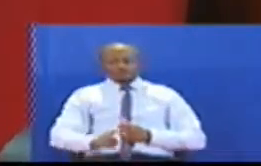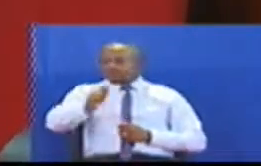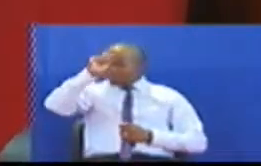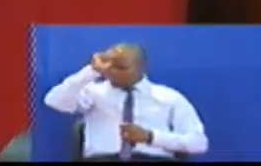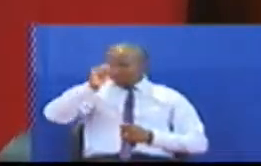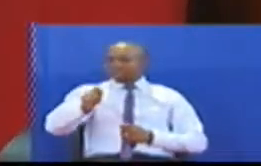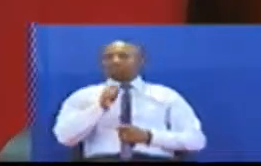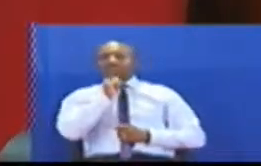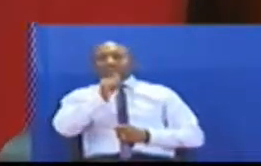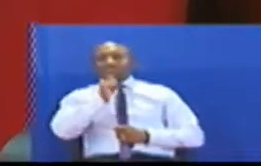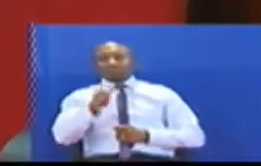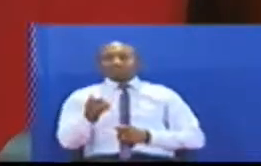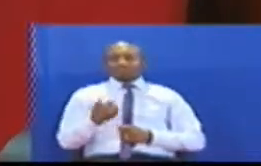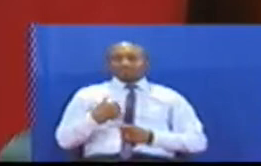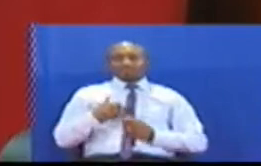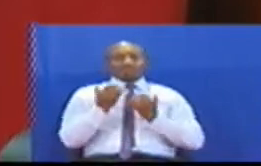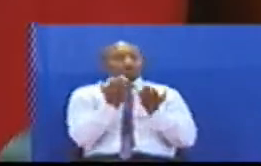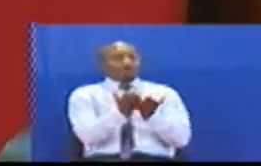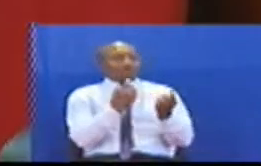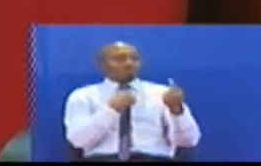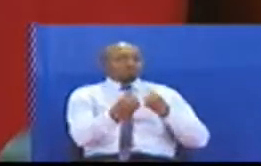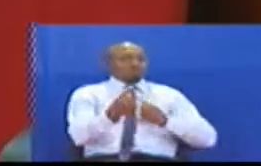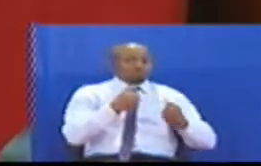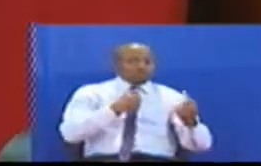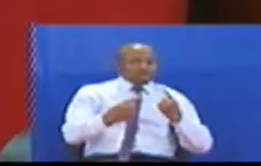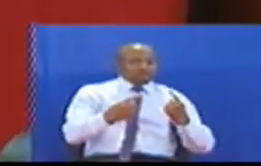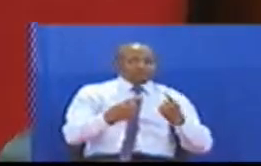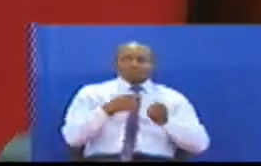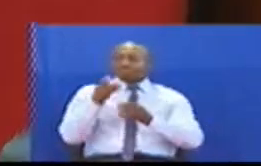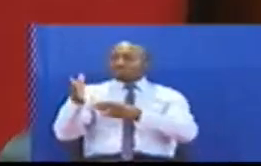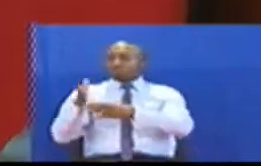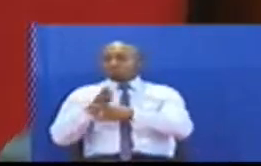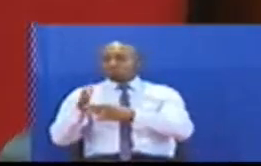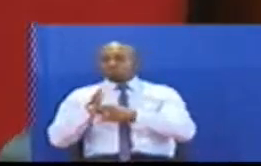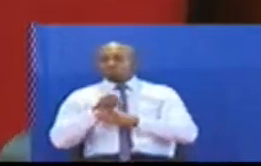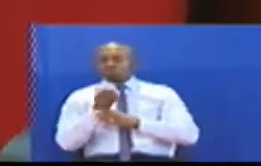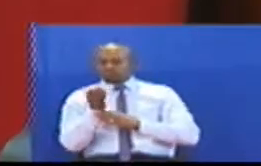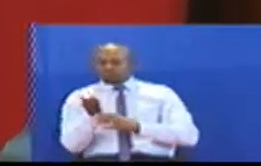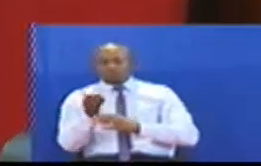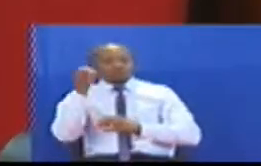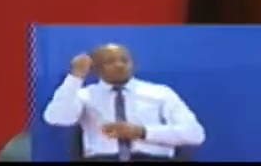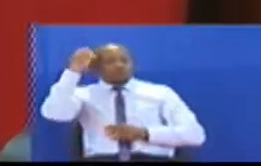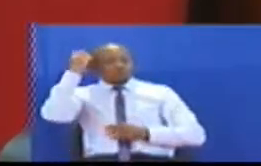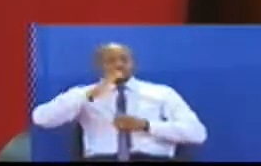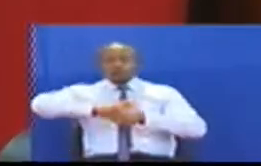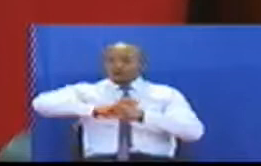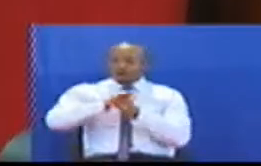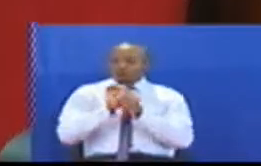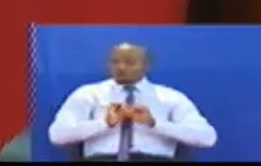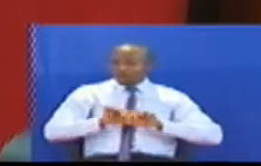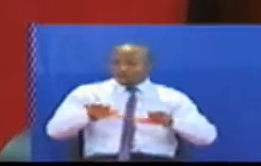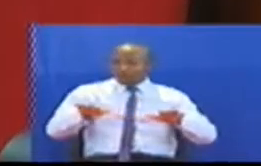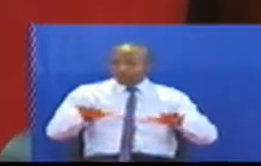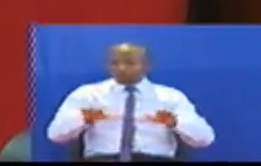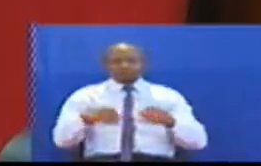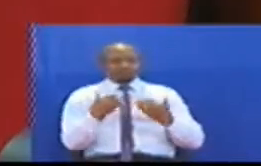Spika, mimi naomba nizungumzie kuhusiana na swala kwanza la ugonjwa huu wa corona.